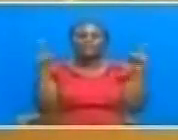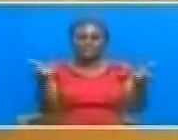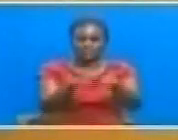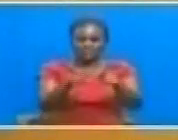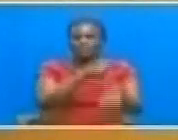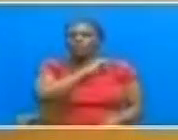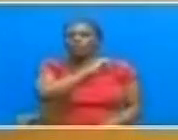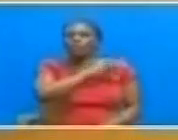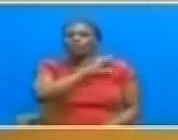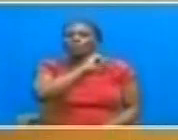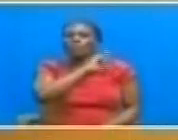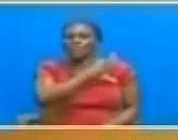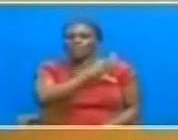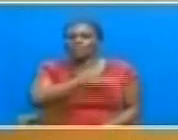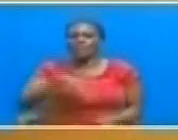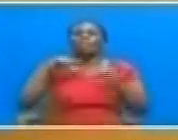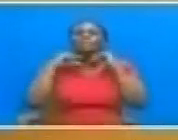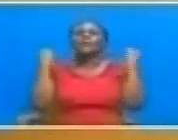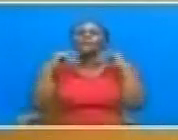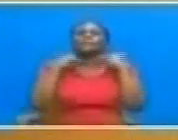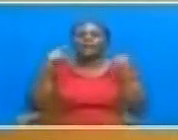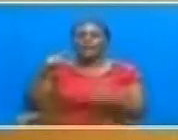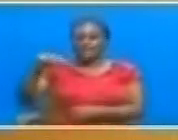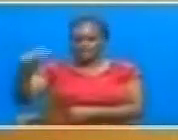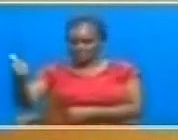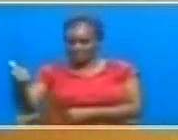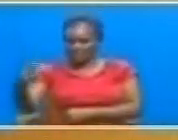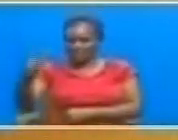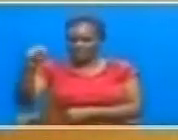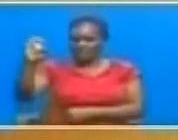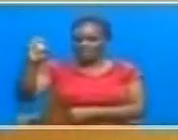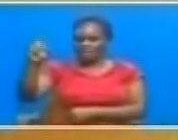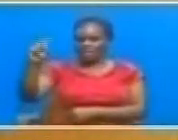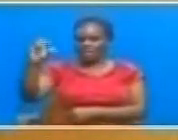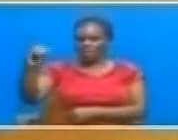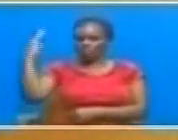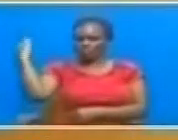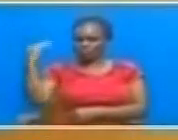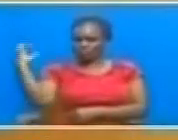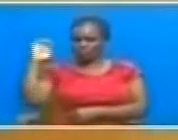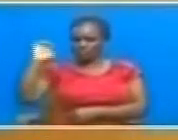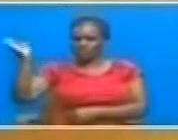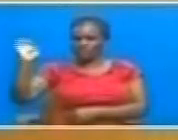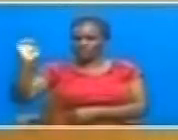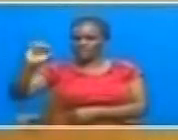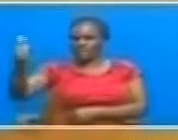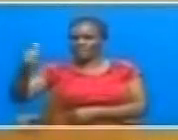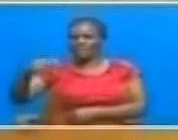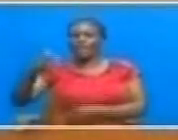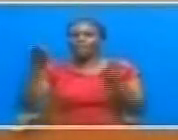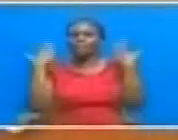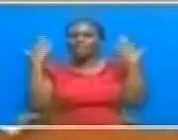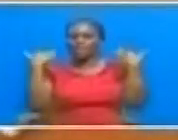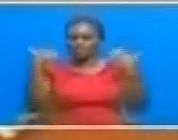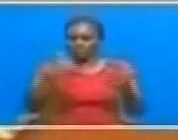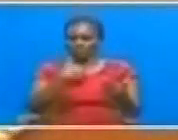wakiendelea kulalamikia yanayomhusu mhubiri James Nganga wa Neno Evangelism. Mhubiri mwingine katika kaunti ya Meru